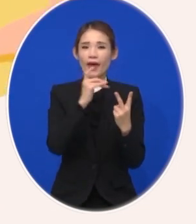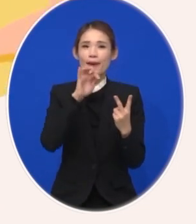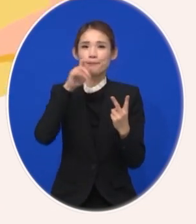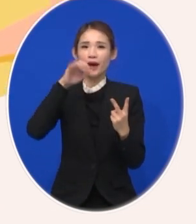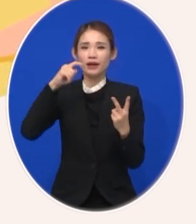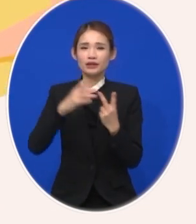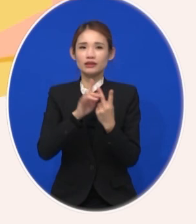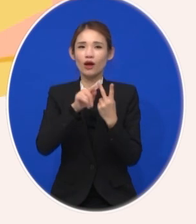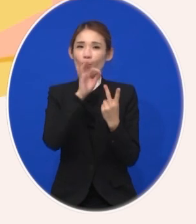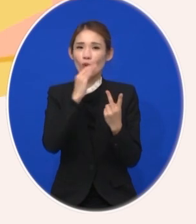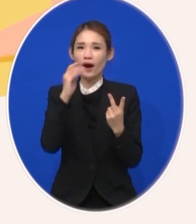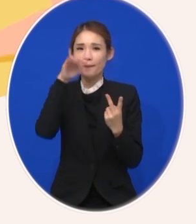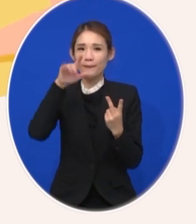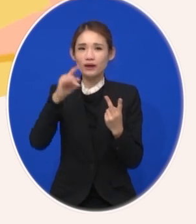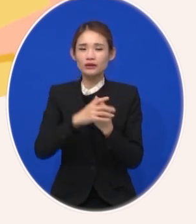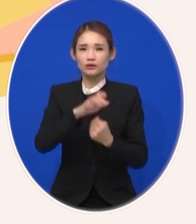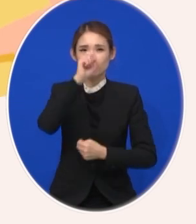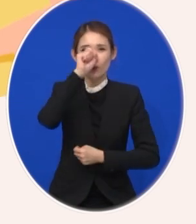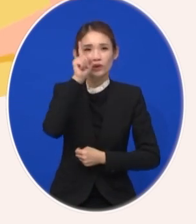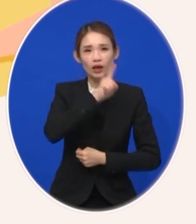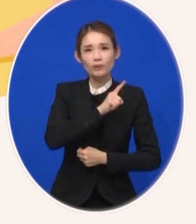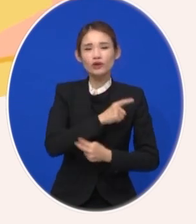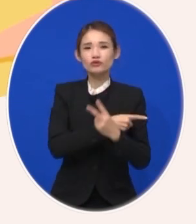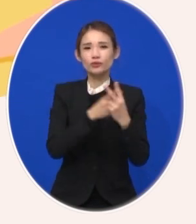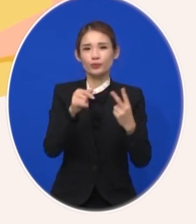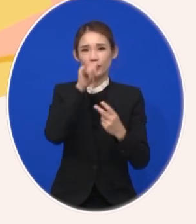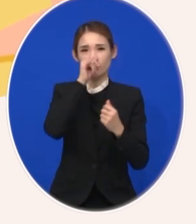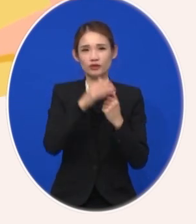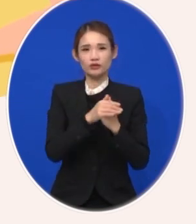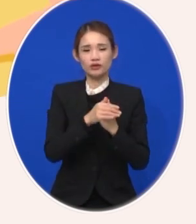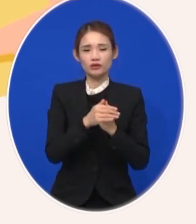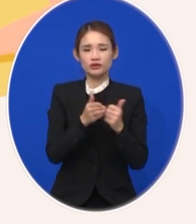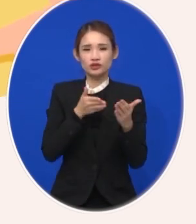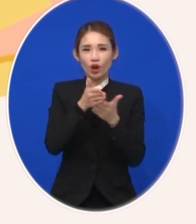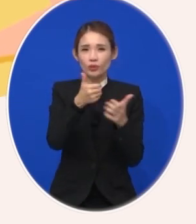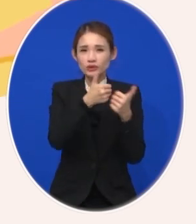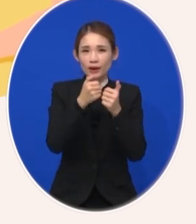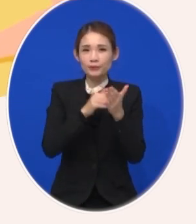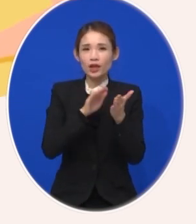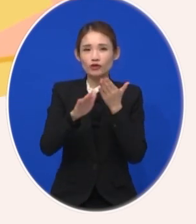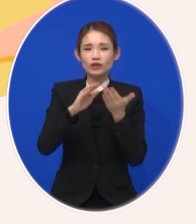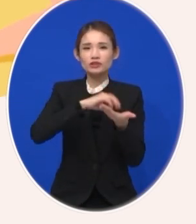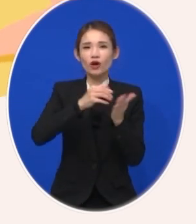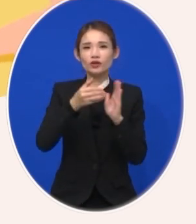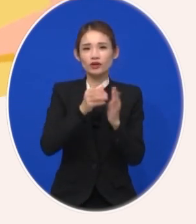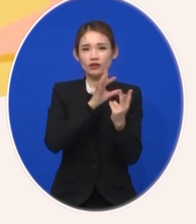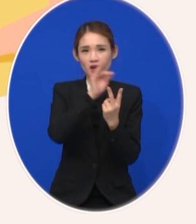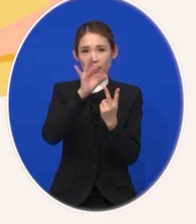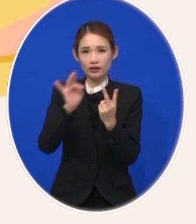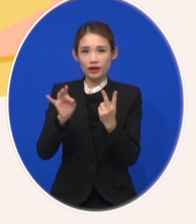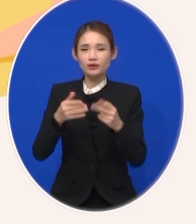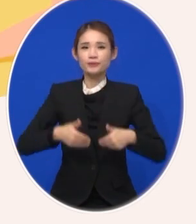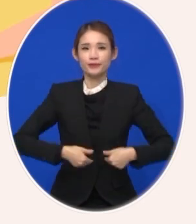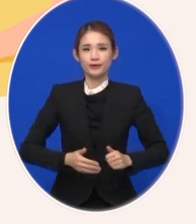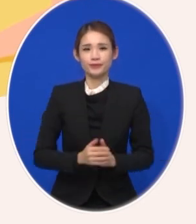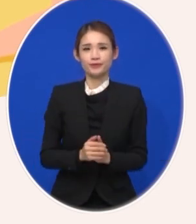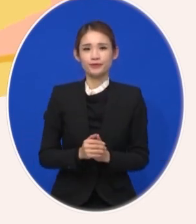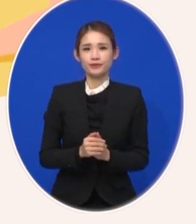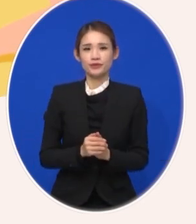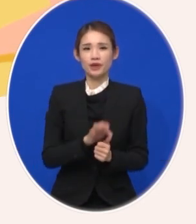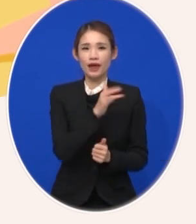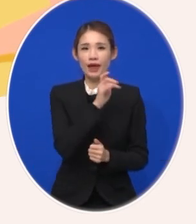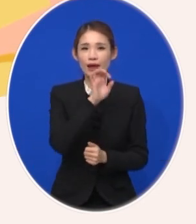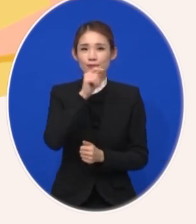임신 중 사용 시 장단점이 있어서 임신 전 전문적 상담 후 적절한 약물 선택이 필요합니다.